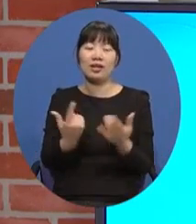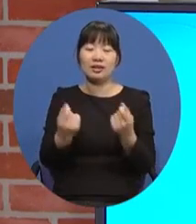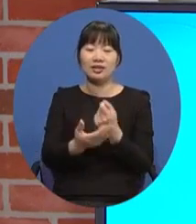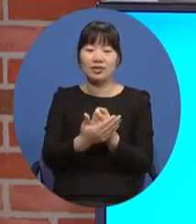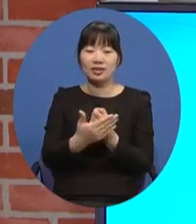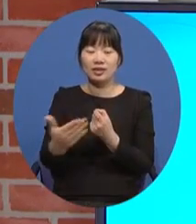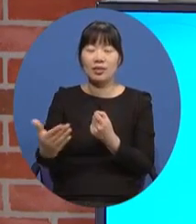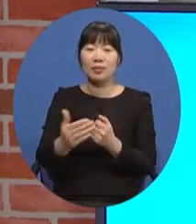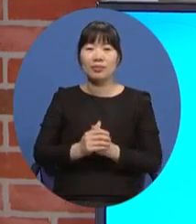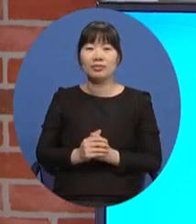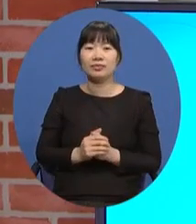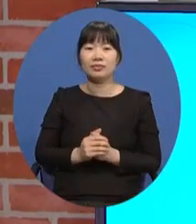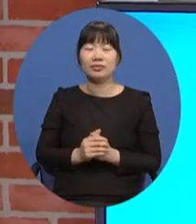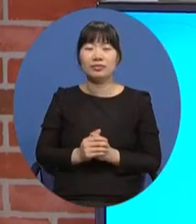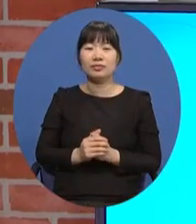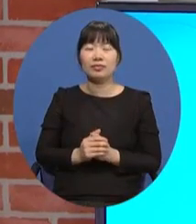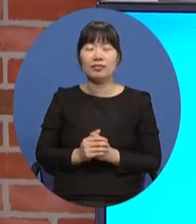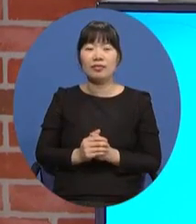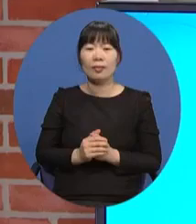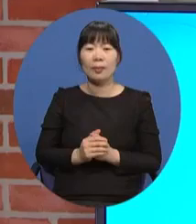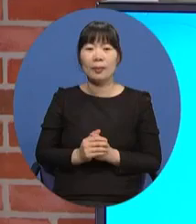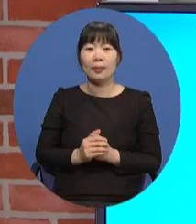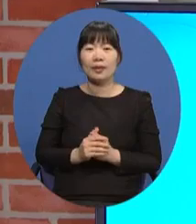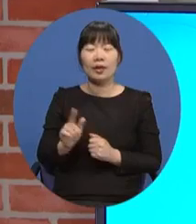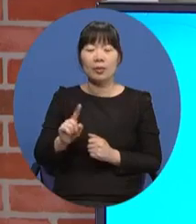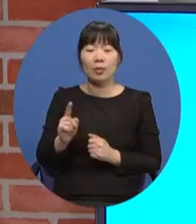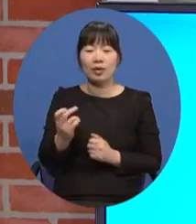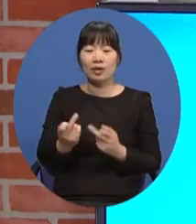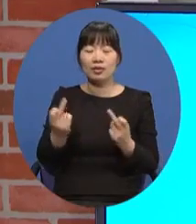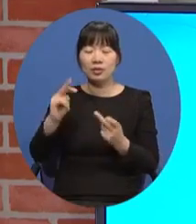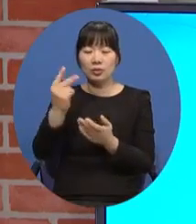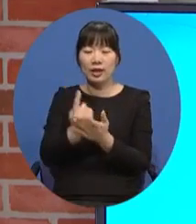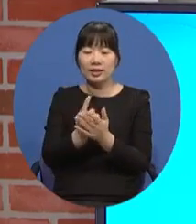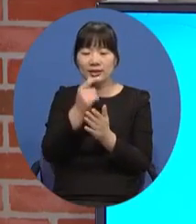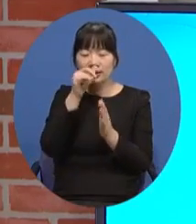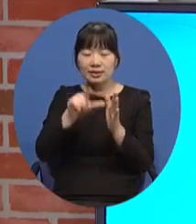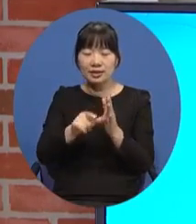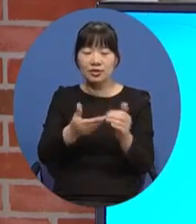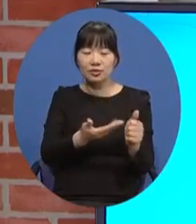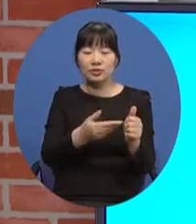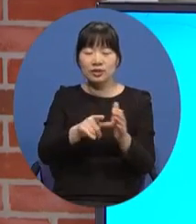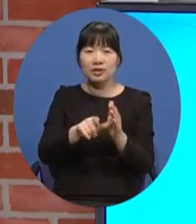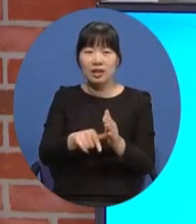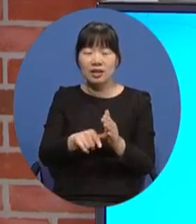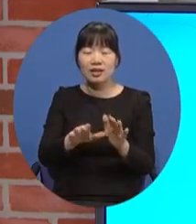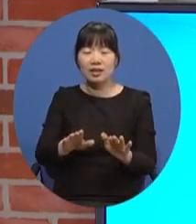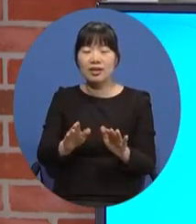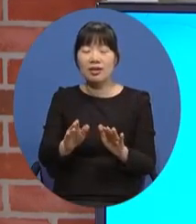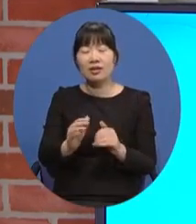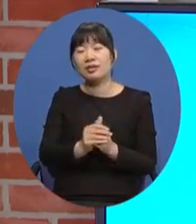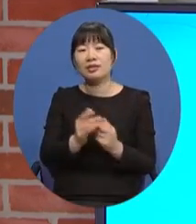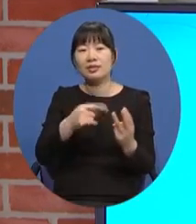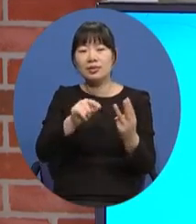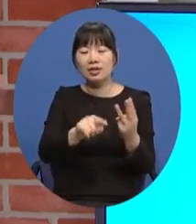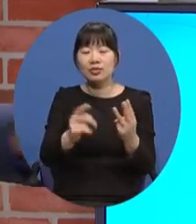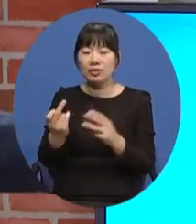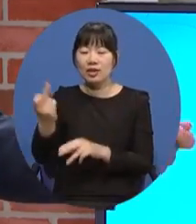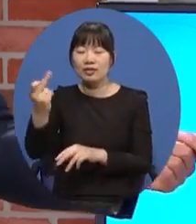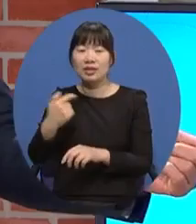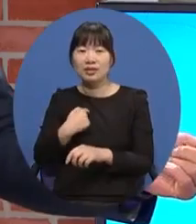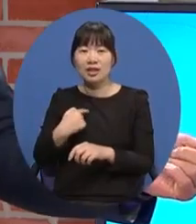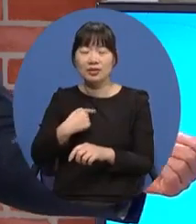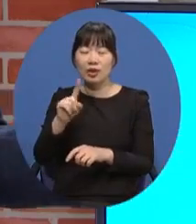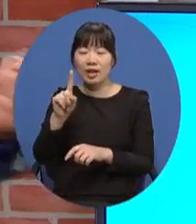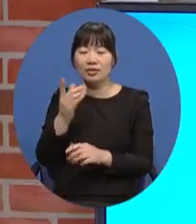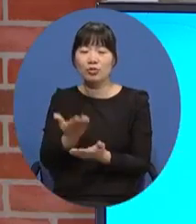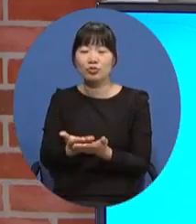그러니까 그걸 아재하고 형이 돌아왔을 때 그걸 줄 때 그 아재하고 형이 그러면 나도